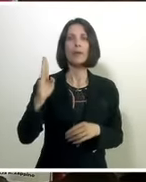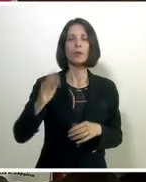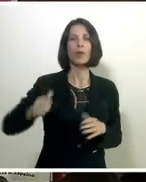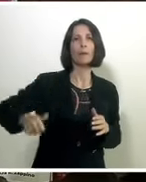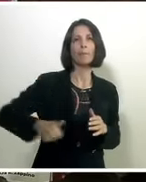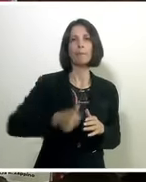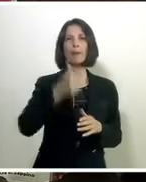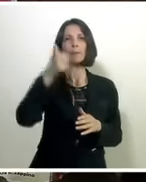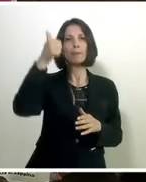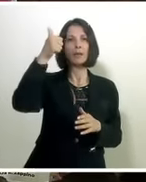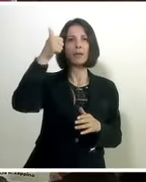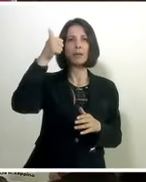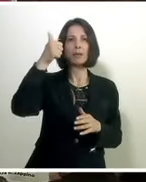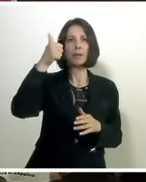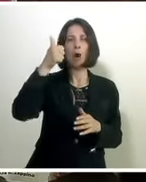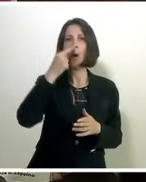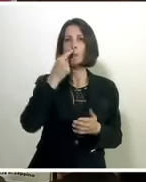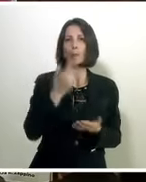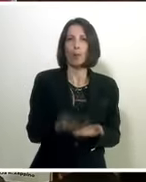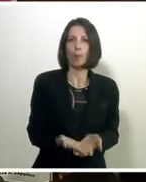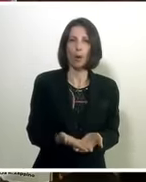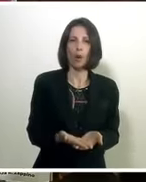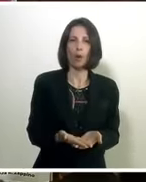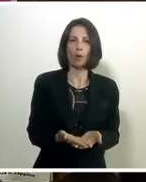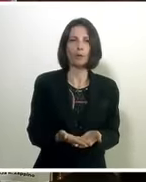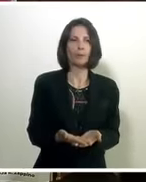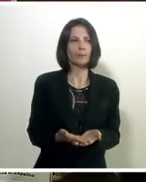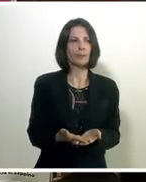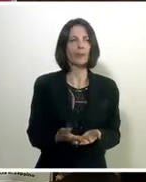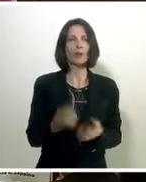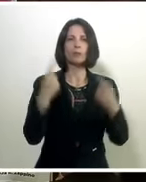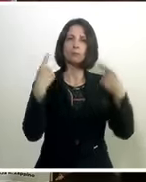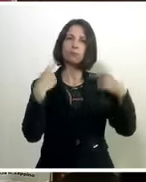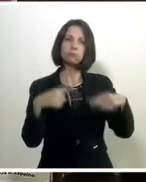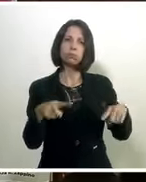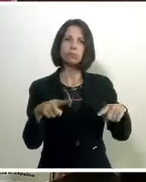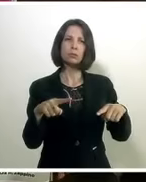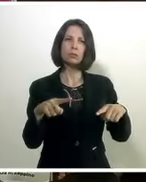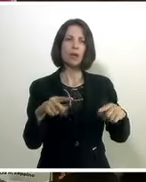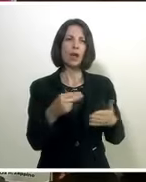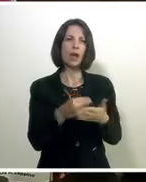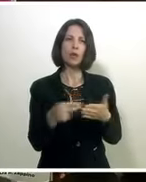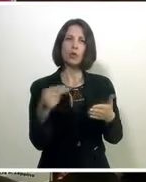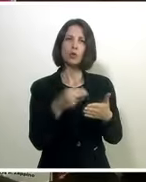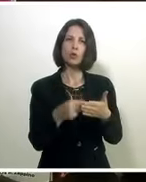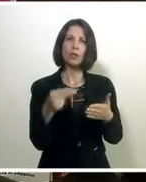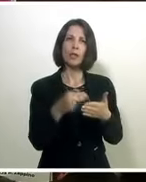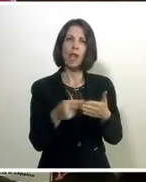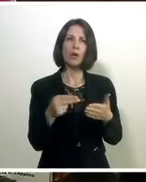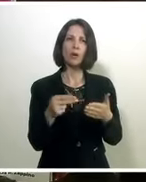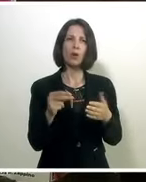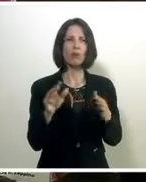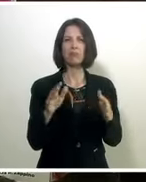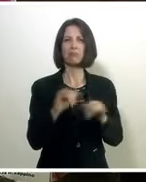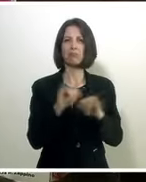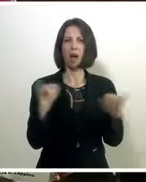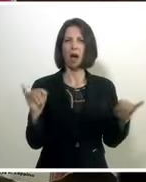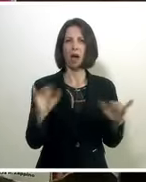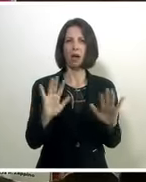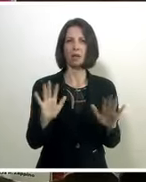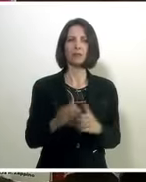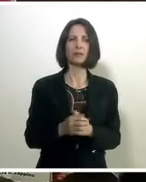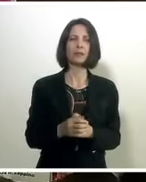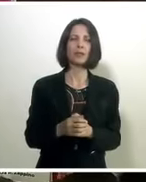pubblico italiano Questo è un aspetto che raramente viene sottolineato Come meriterebbe forse lo aveva in tal senso